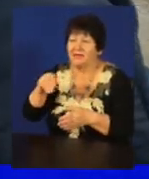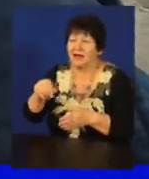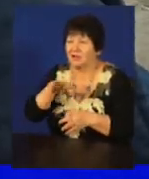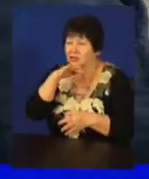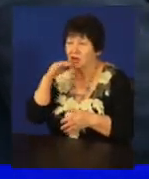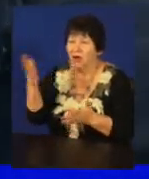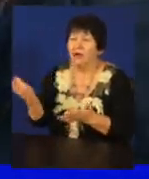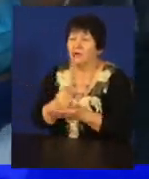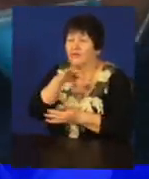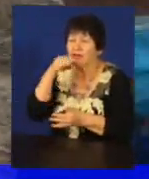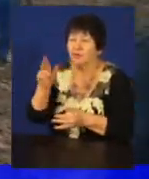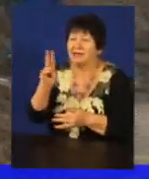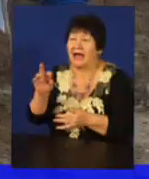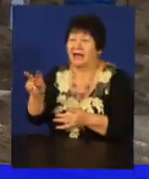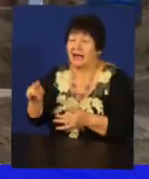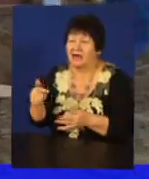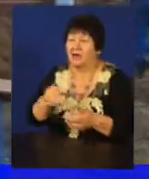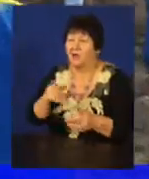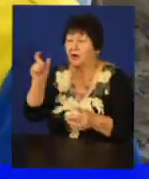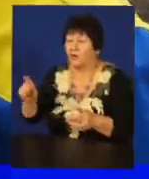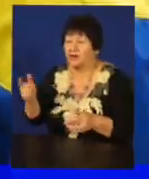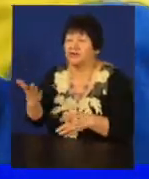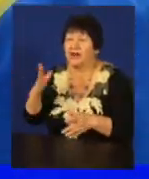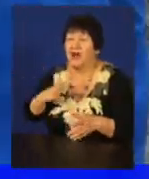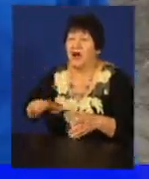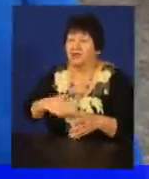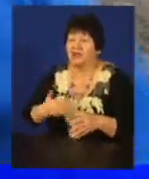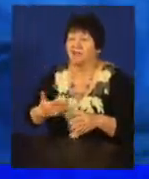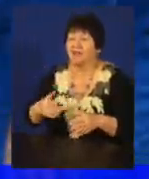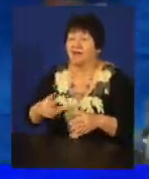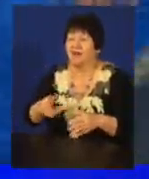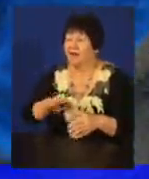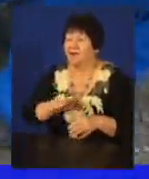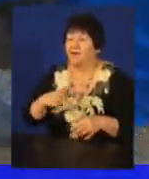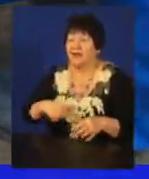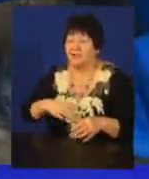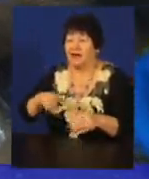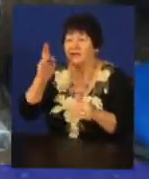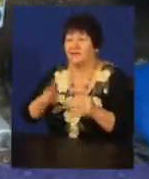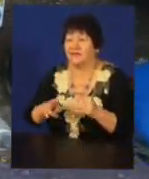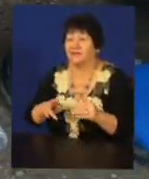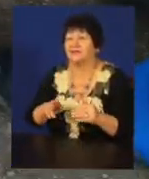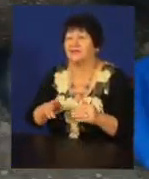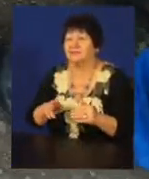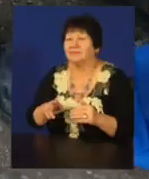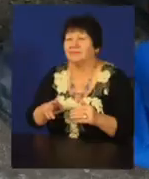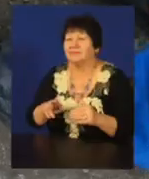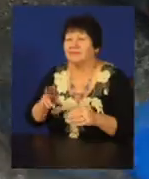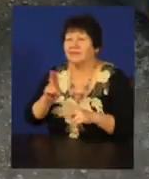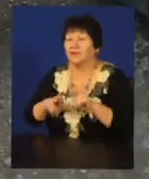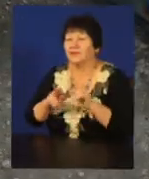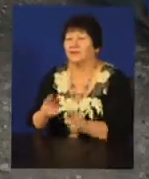mult calcar. Acum însă, localnicii așteaptă cu nerăbdare sfârșitul lucrărilor de construcție a apeductului nou.